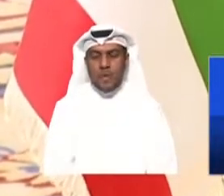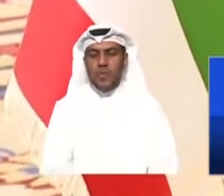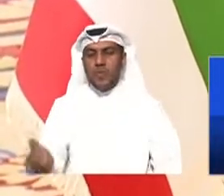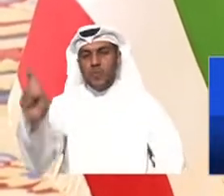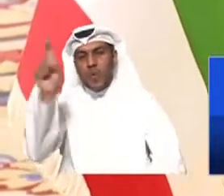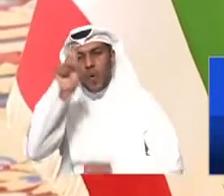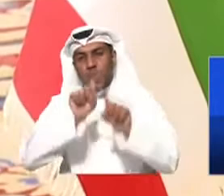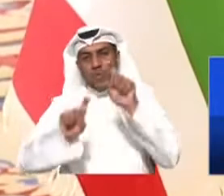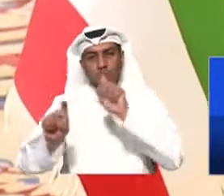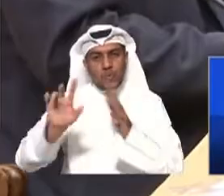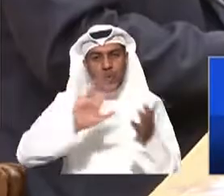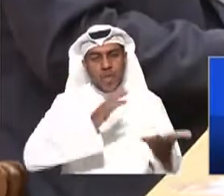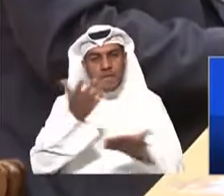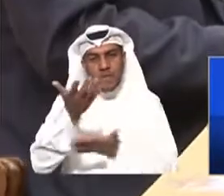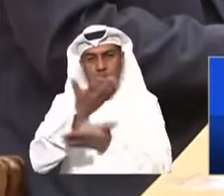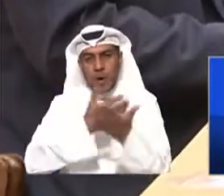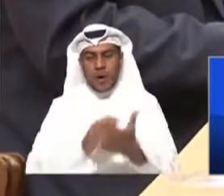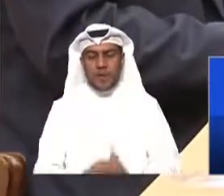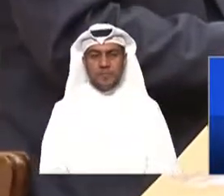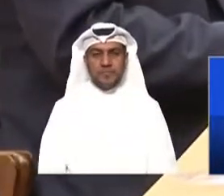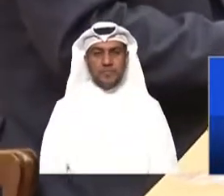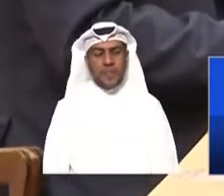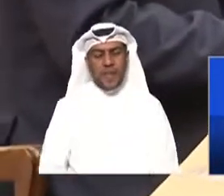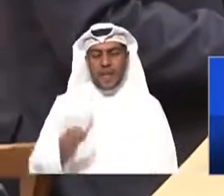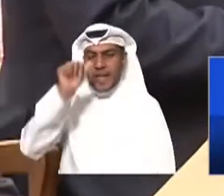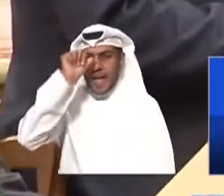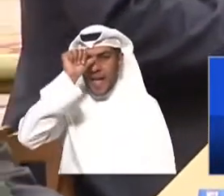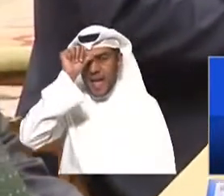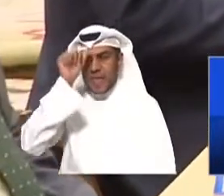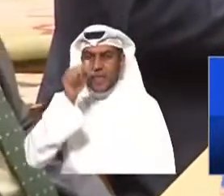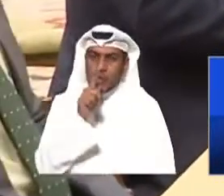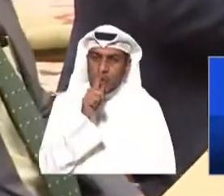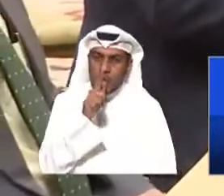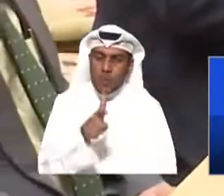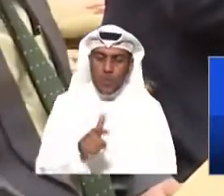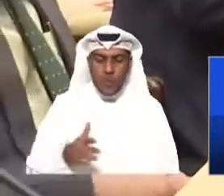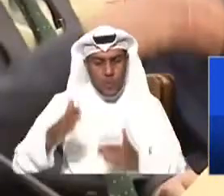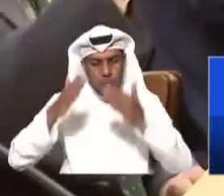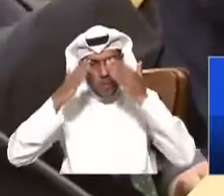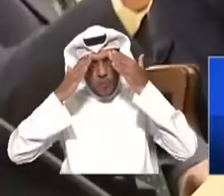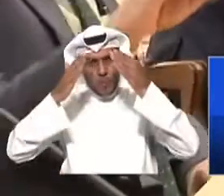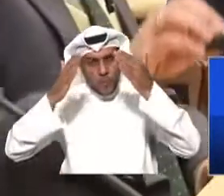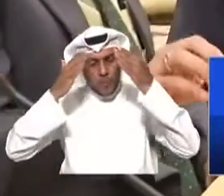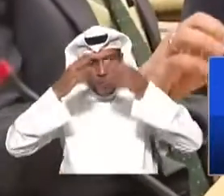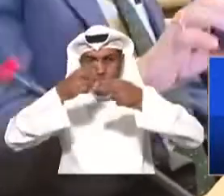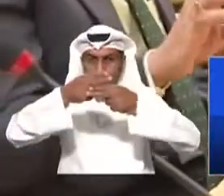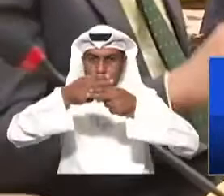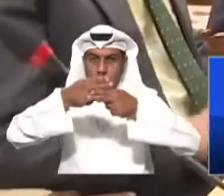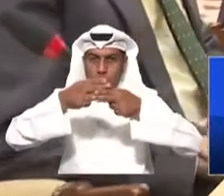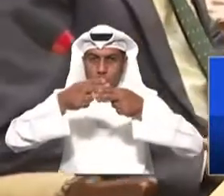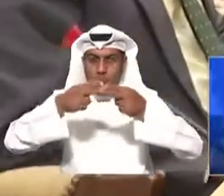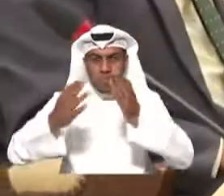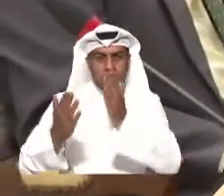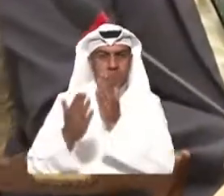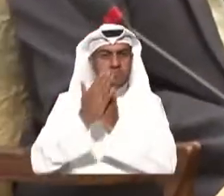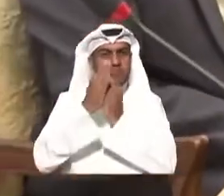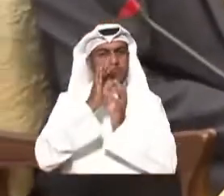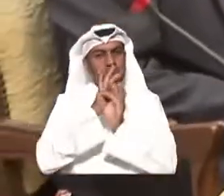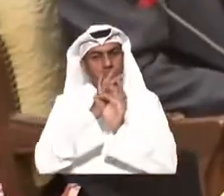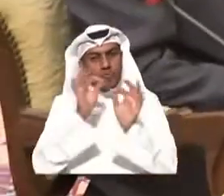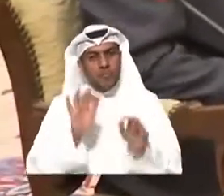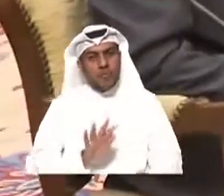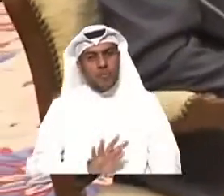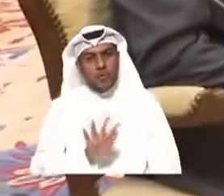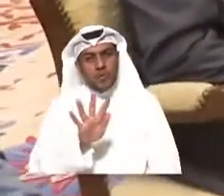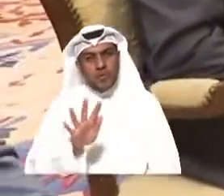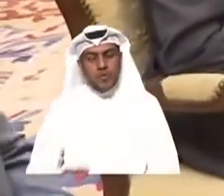من جهته عبر وزير الشؤون الخارجية في الهند عن عظيم الشكر والتقدير لوقوف دولة الكويت بجانب الهند وشعبها في